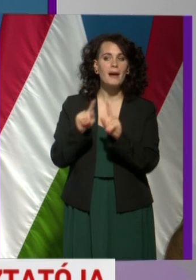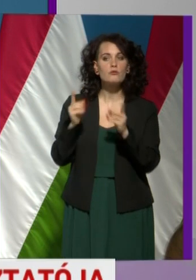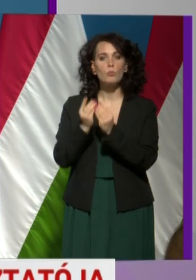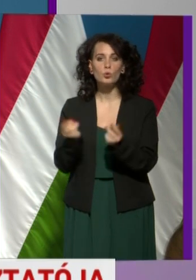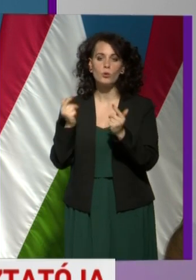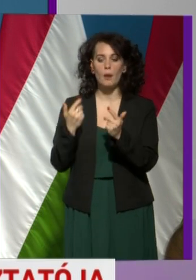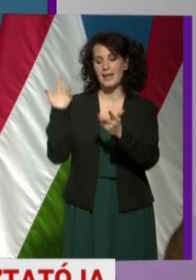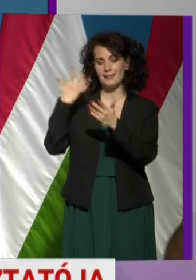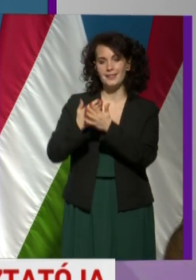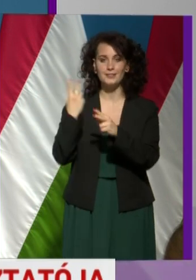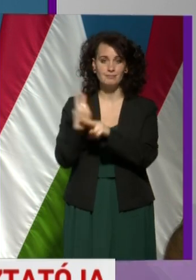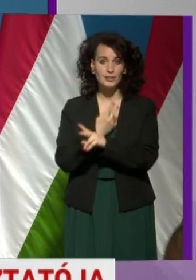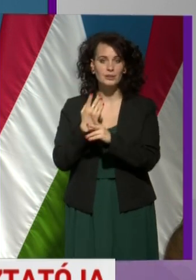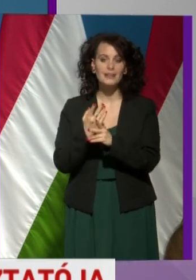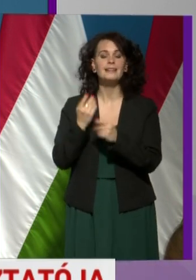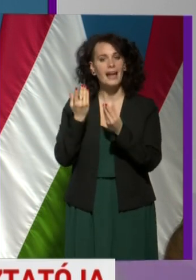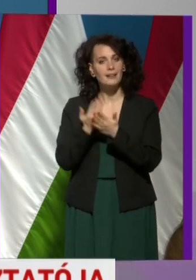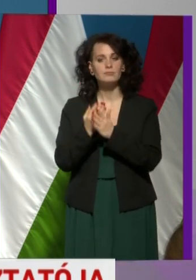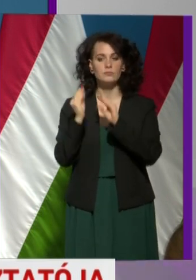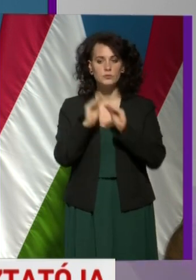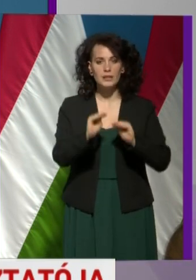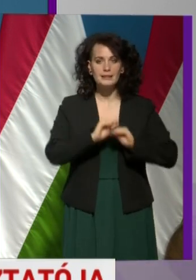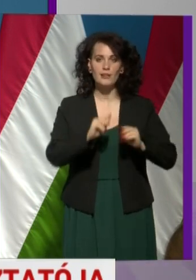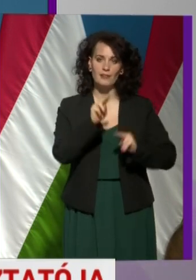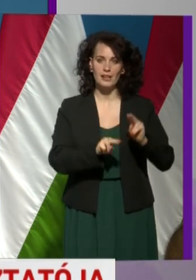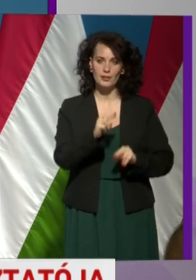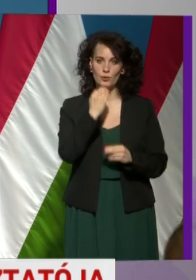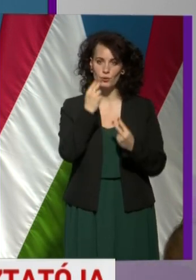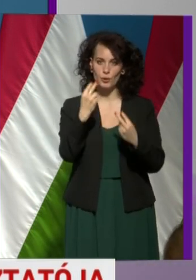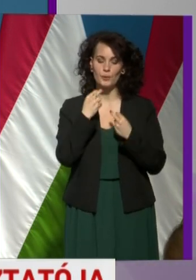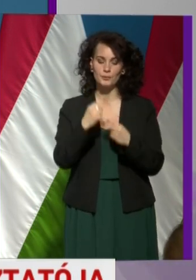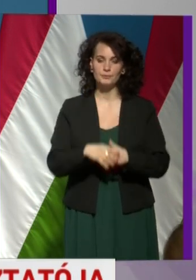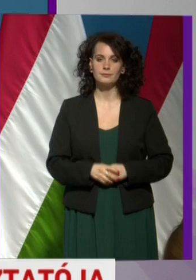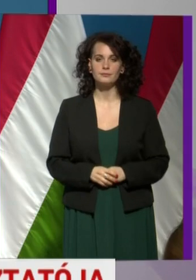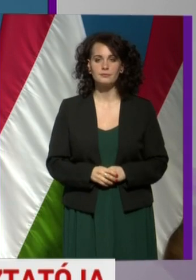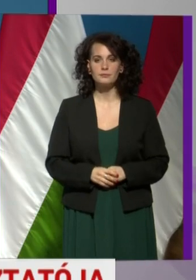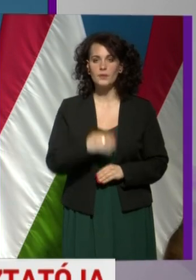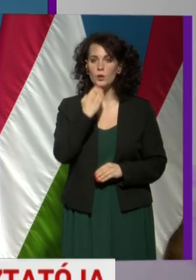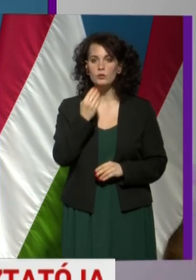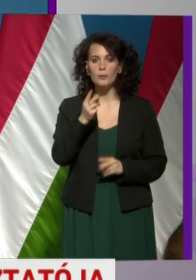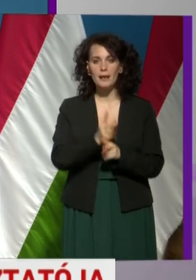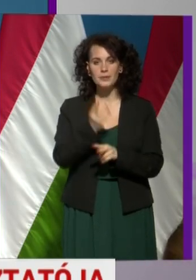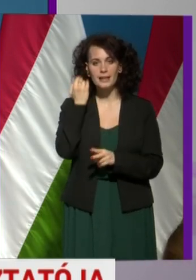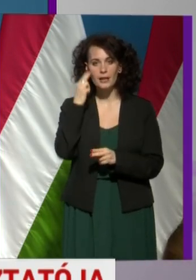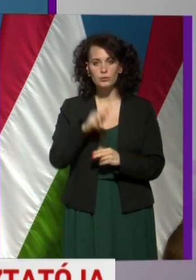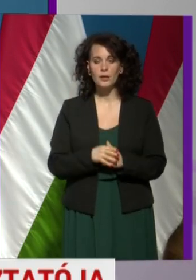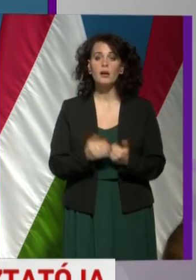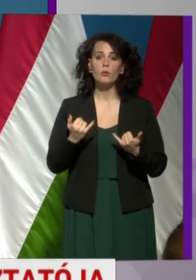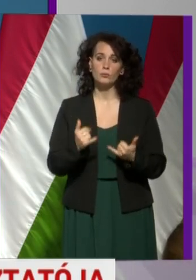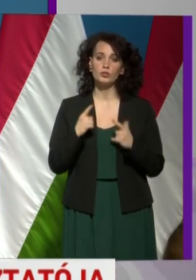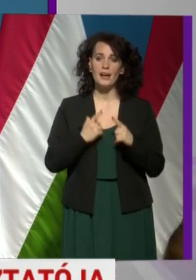ahogy megszokták, de tanítsanak, neveljenek. Köszönöm szépen. Köszönöm, államtitkár úr. Akkor most várjuk